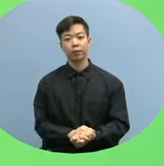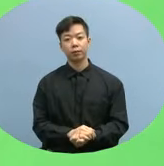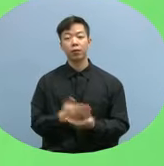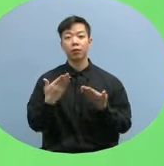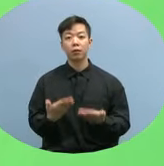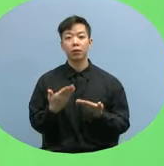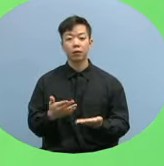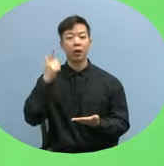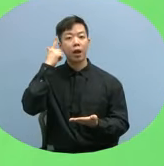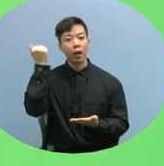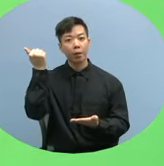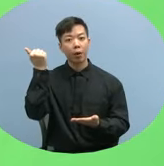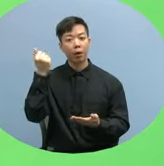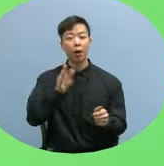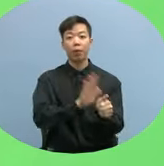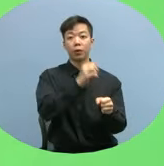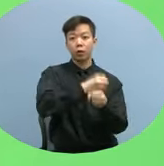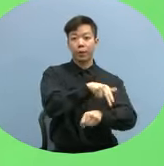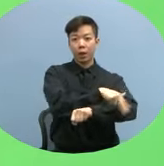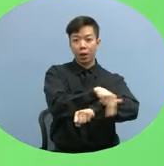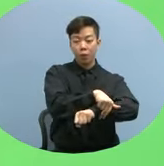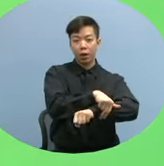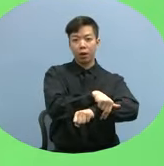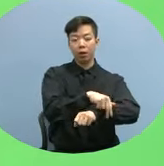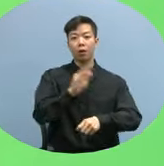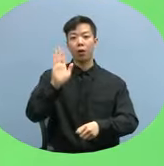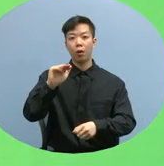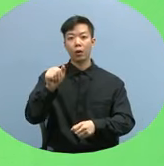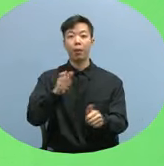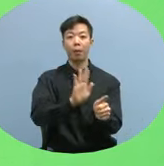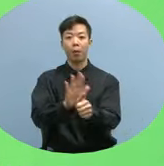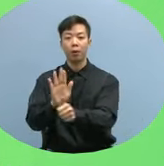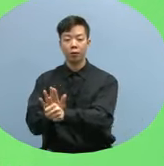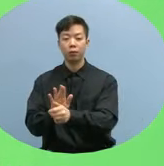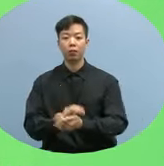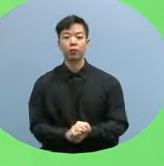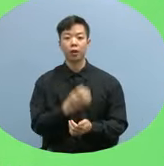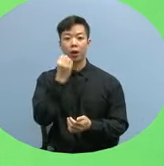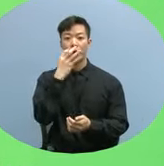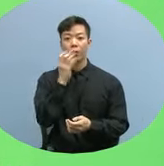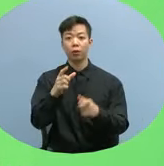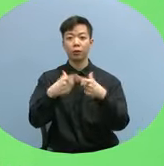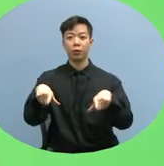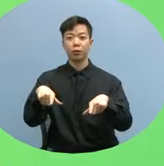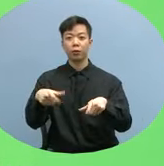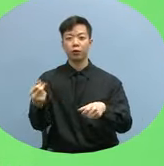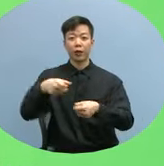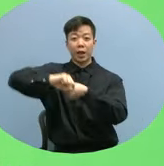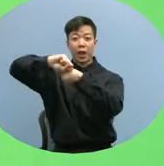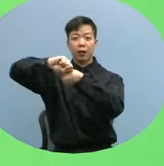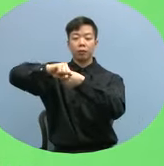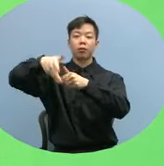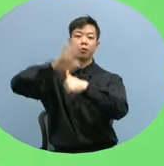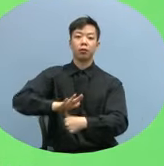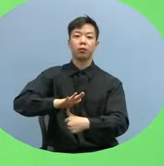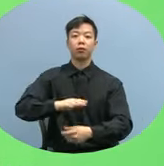呢，是希望這個保就業計劃可以發揮到它的功能，防止香港的失業情況呢是進一